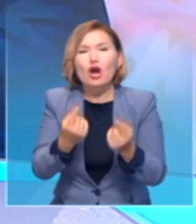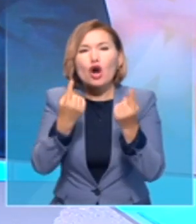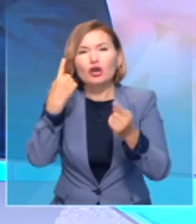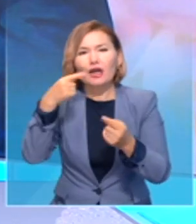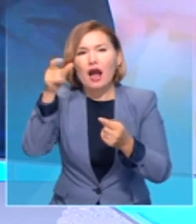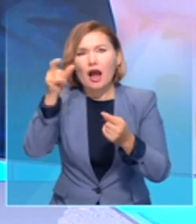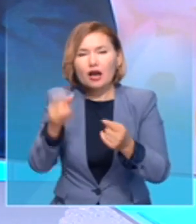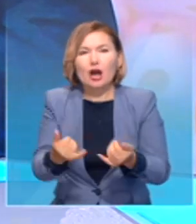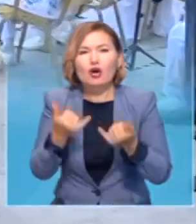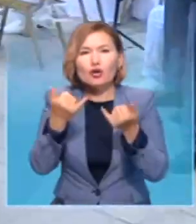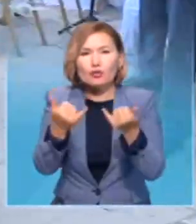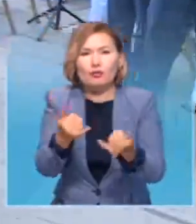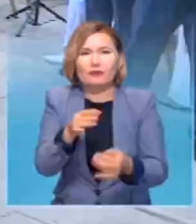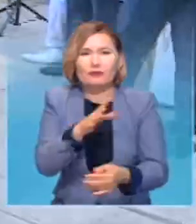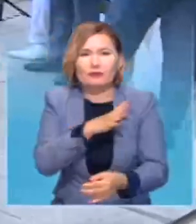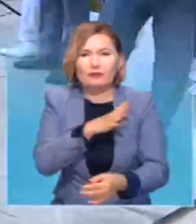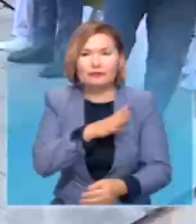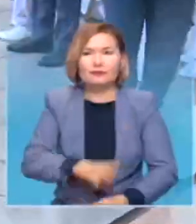көрсетті.